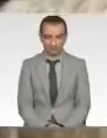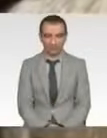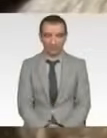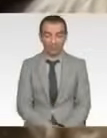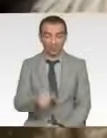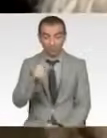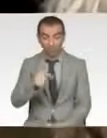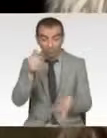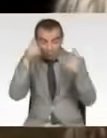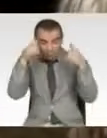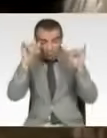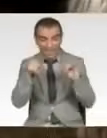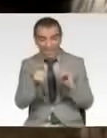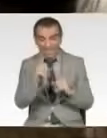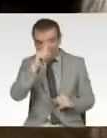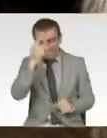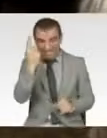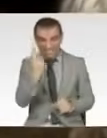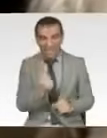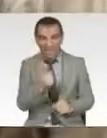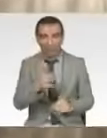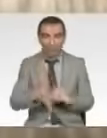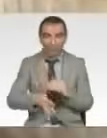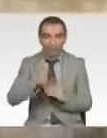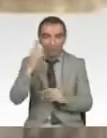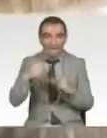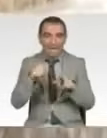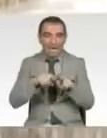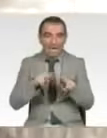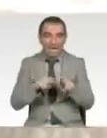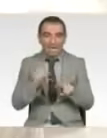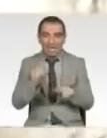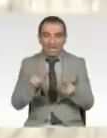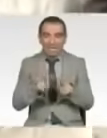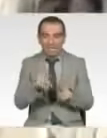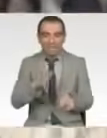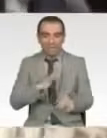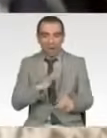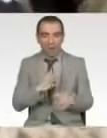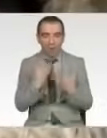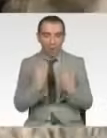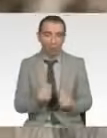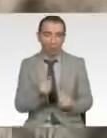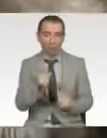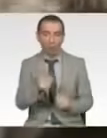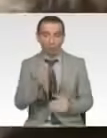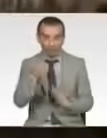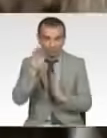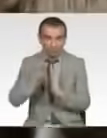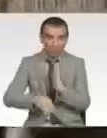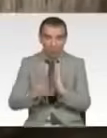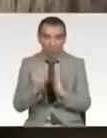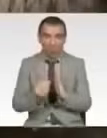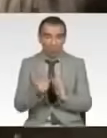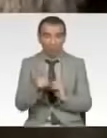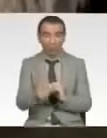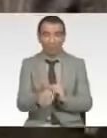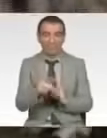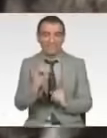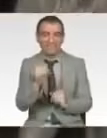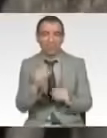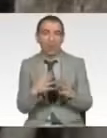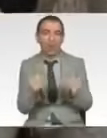Bu koyunlar sadece yüksek rakımda varlığını sürdürebiliyor. Daha aşağıya indirildiğinde ise